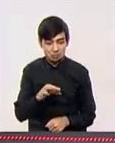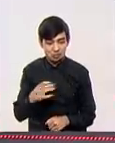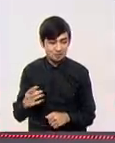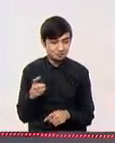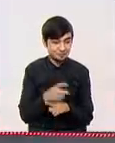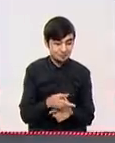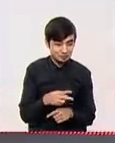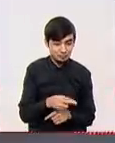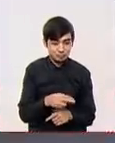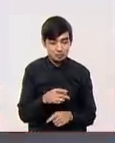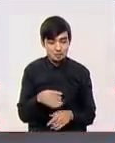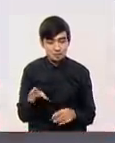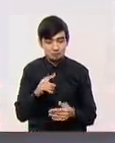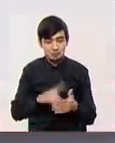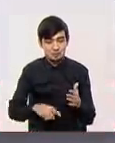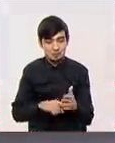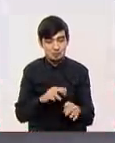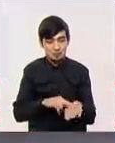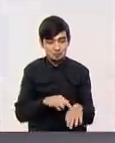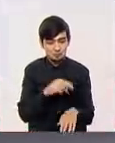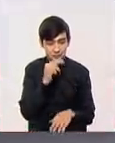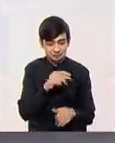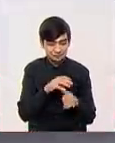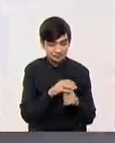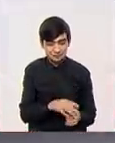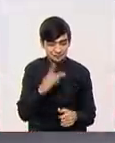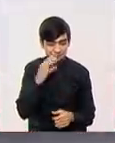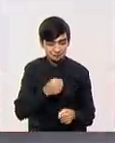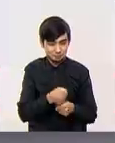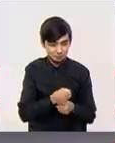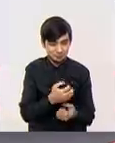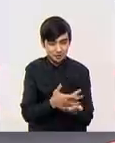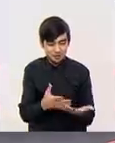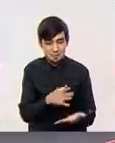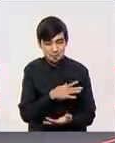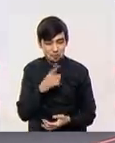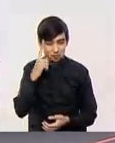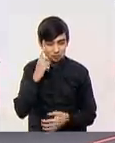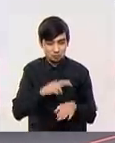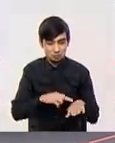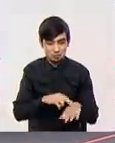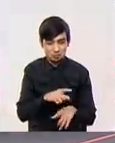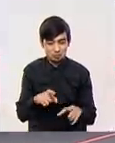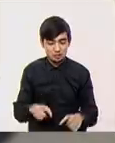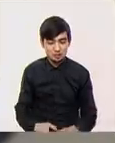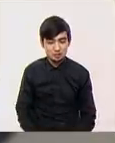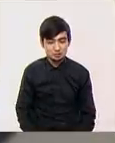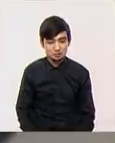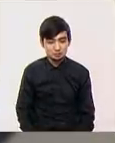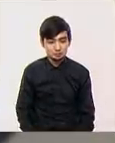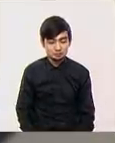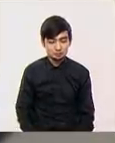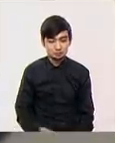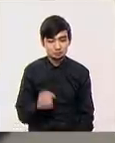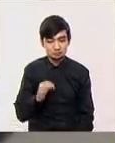туыстары бұған сенбейді. Олар полицейлер Нурболатқа кінәсін күштеп мойындату үшін қысым көрсетілді деген пікірде. Қапыда